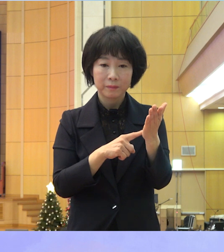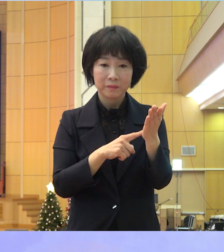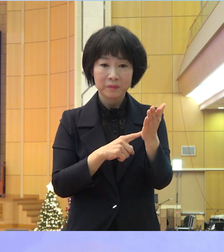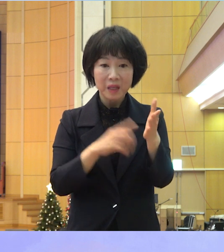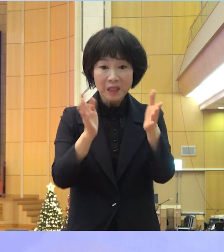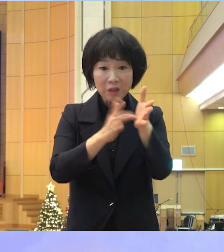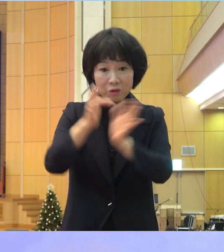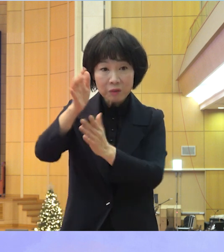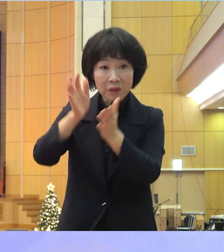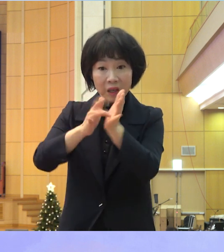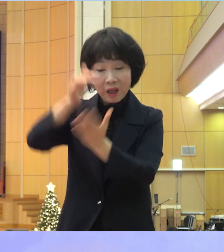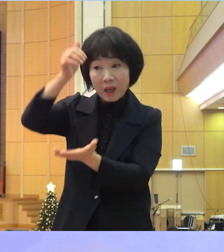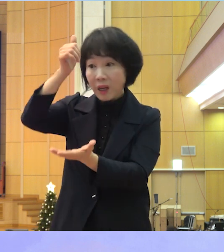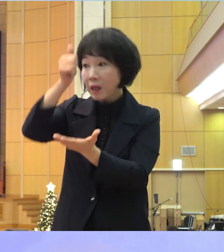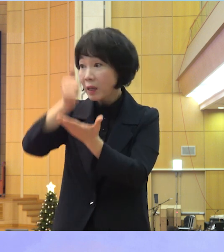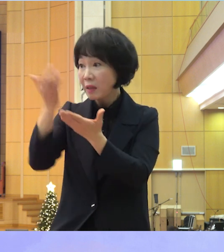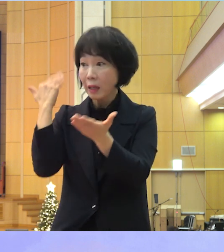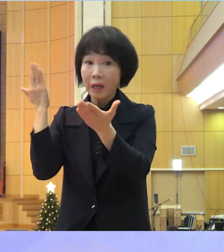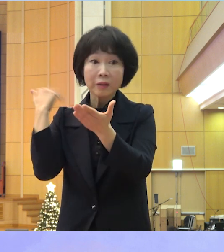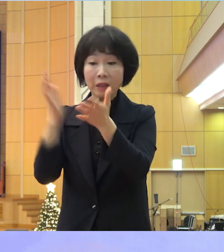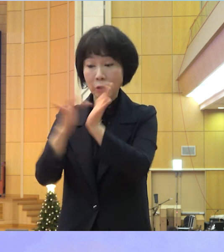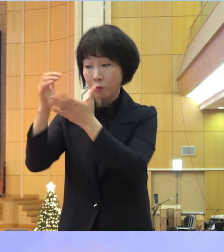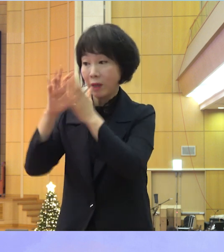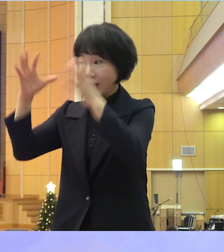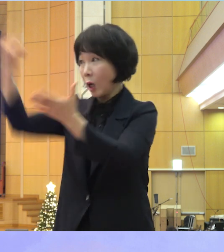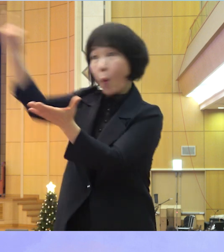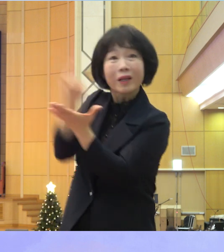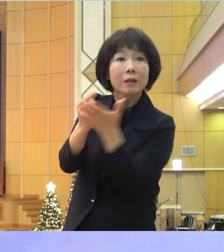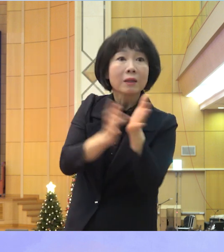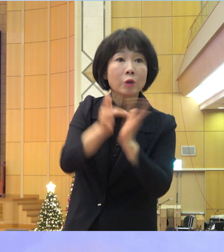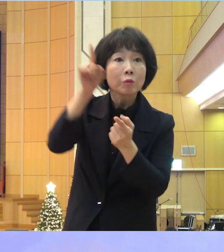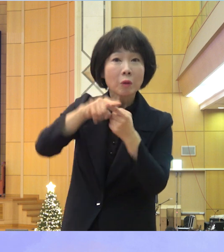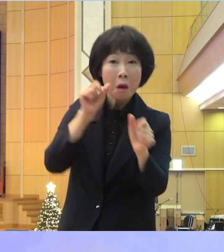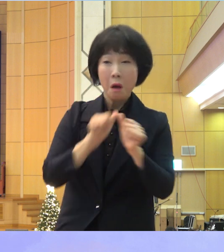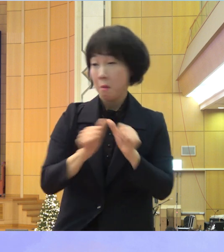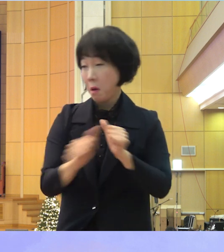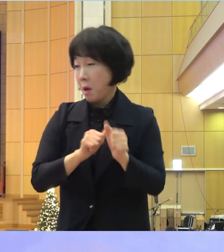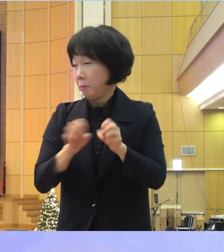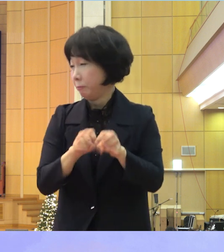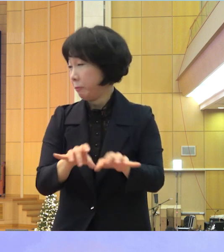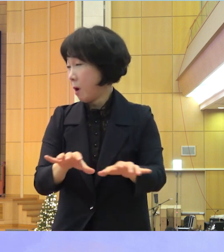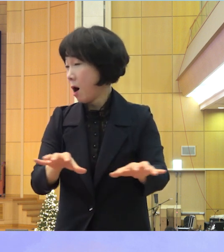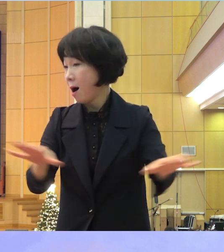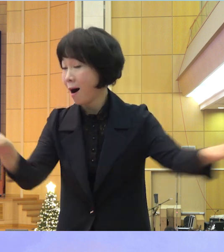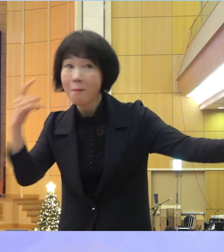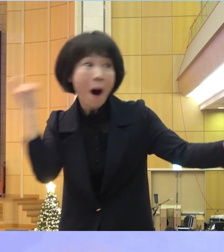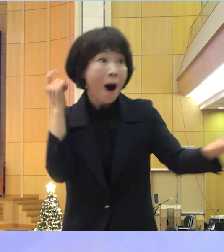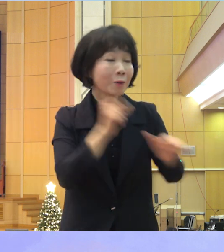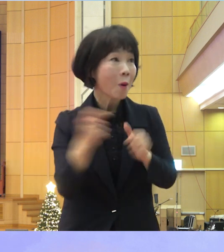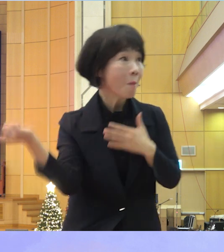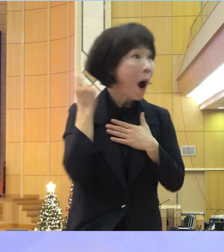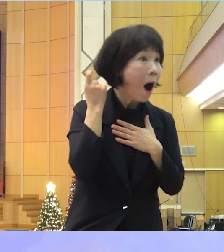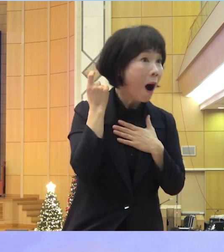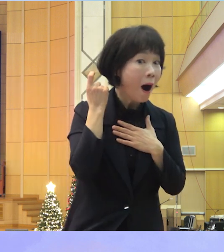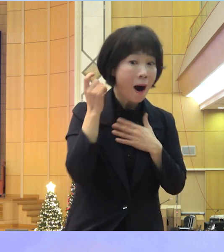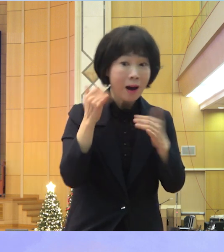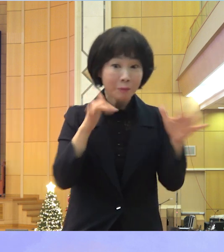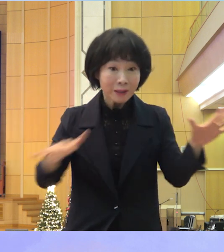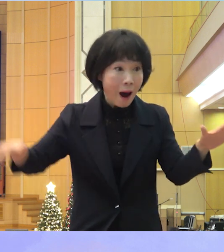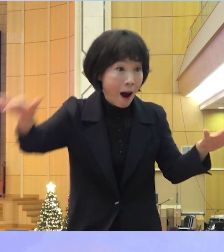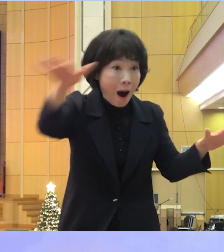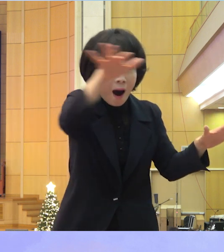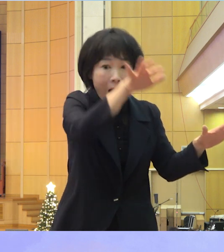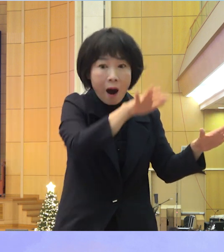퍼진지라, 예수님에 대해서 소문이 퍼진지라, 사람들이 모든 앓는 자.